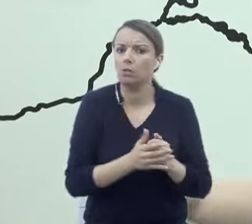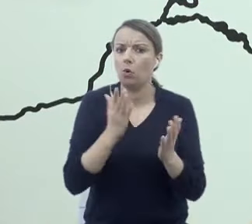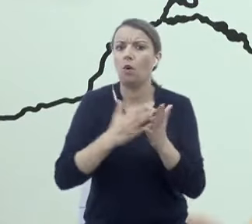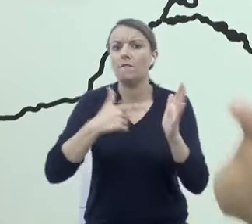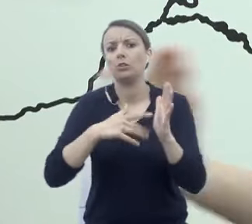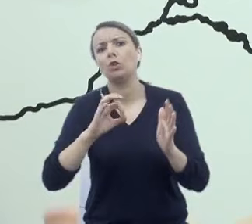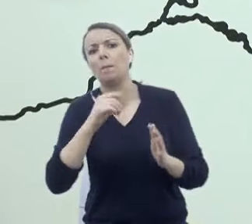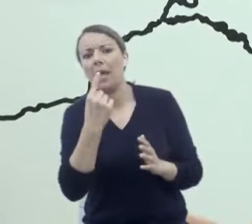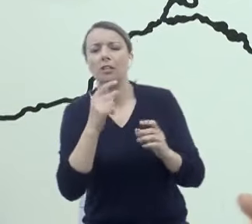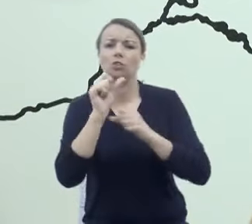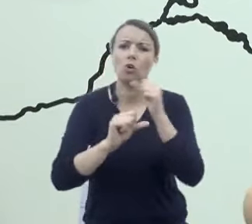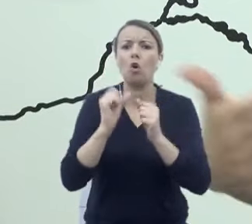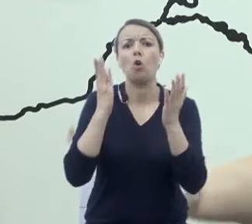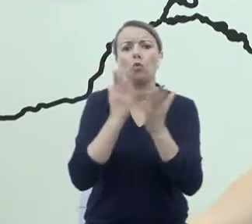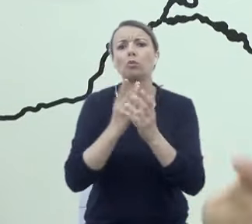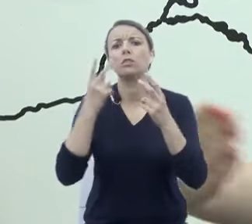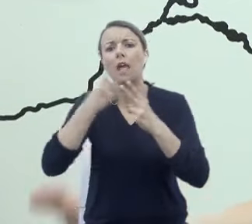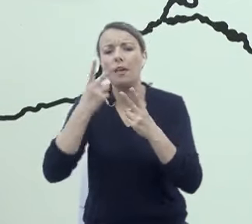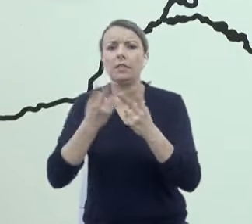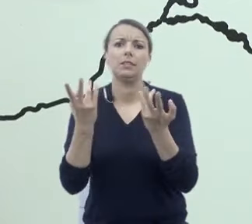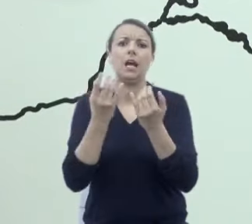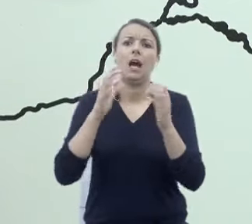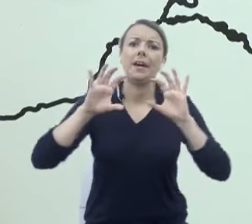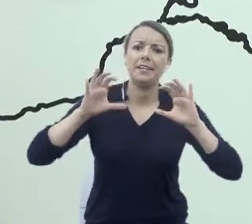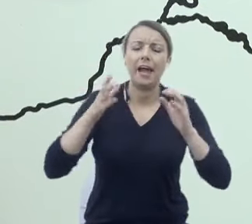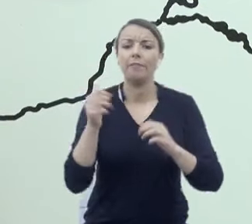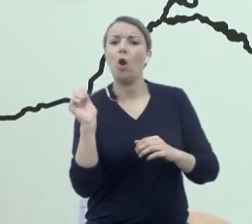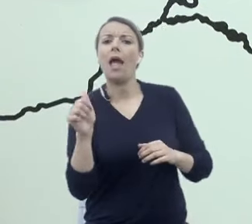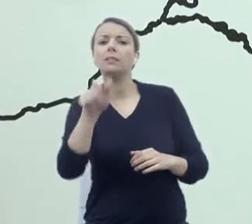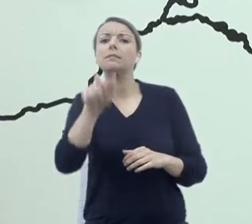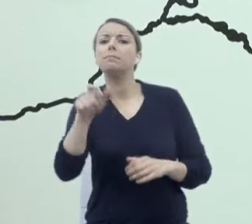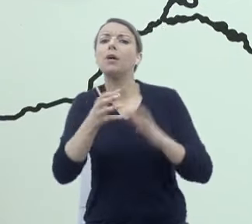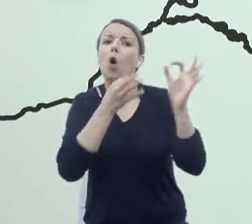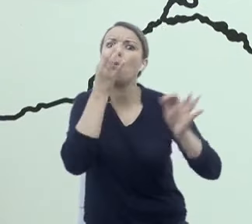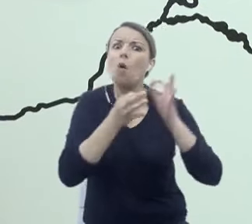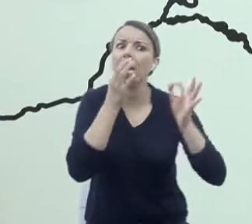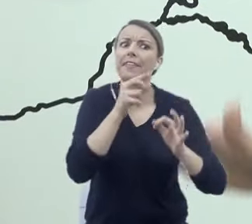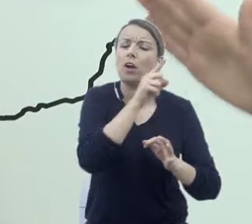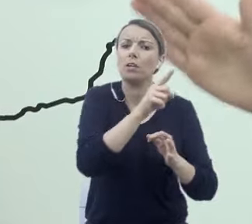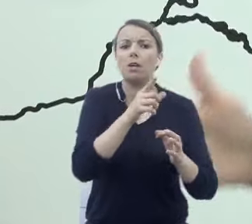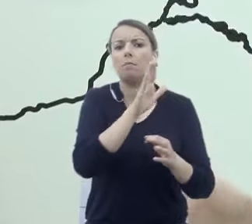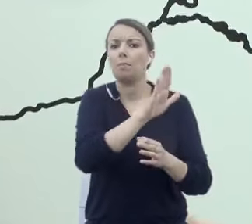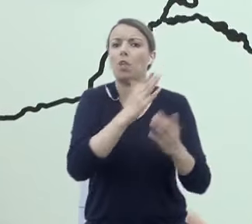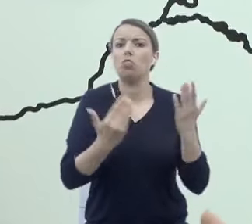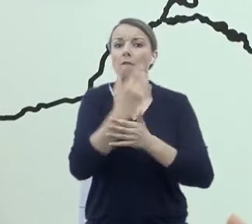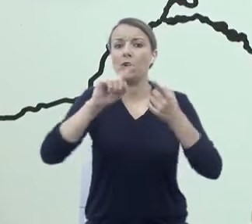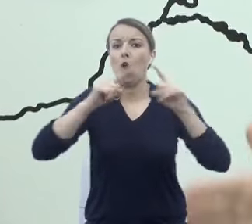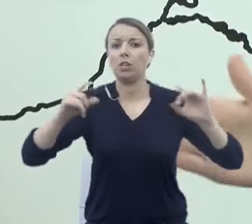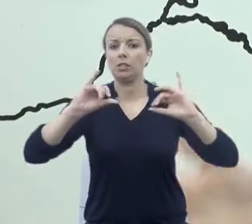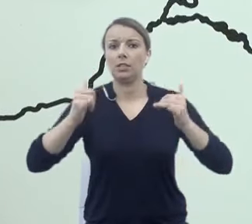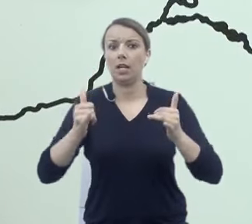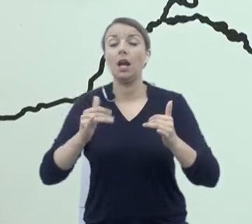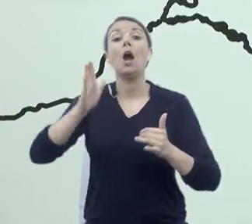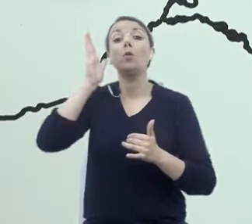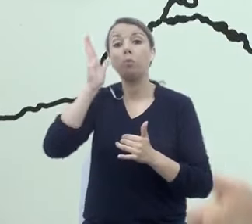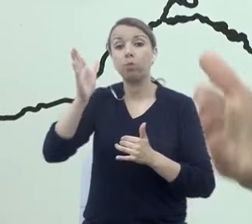jak gdyby im dostarczają, ja bym powiedziała, nowych narracji, w jakich oni zaczynają o tym mówić. A to, że potem jak gdyby ten proces